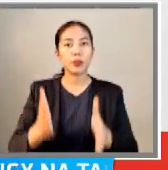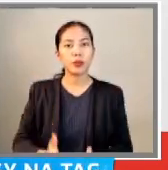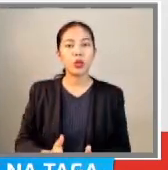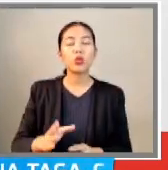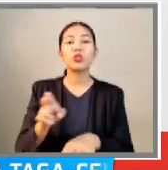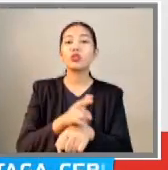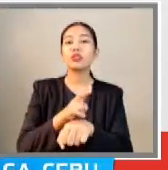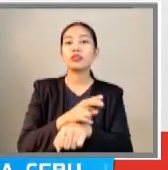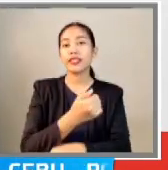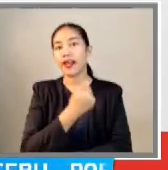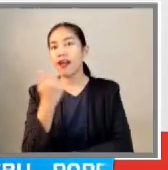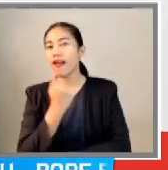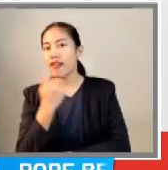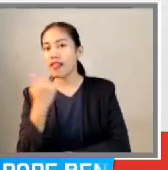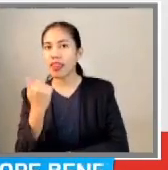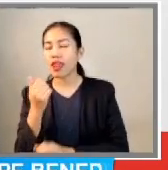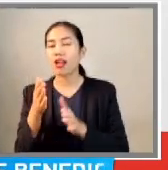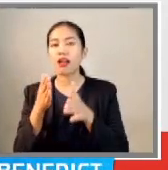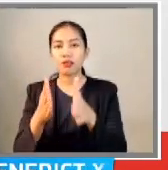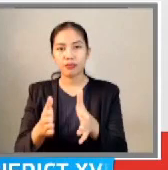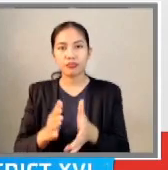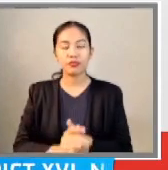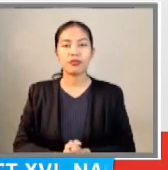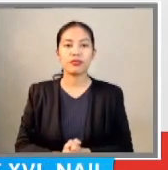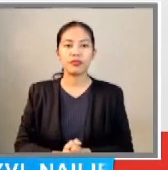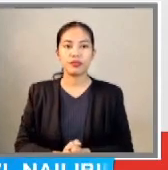ng mga alternatibong ruta.